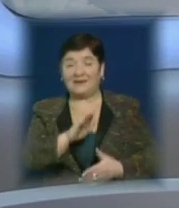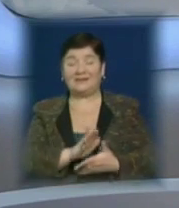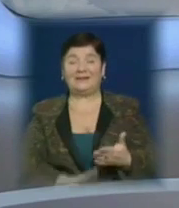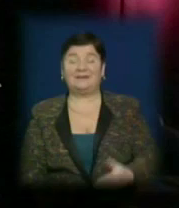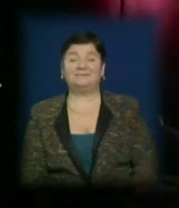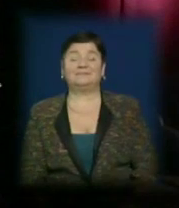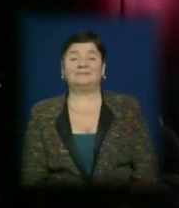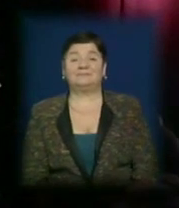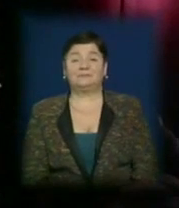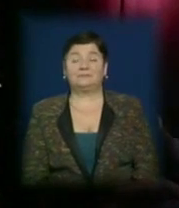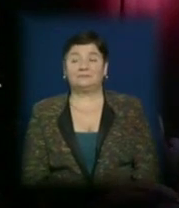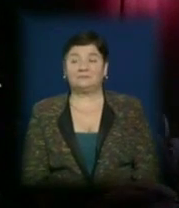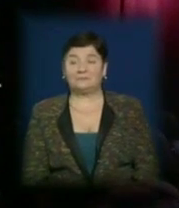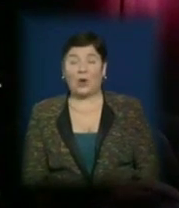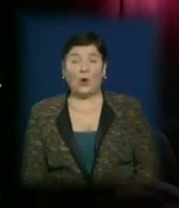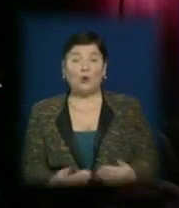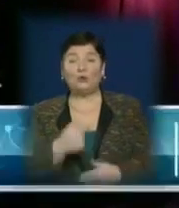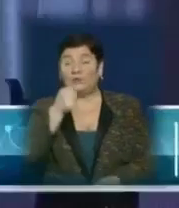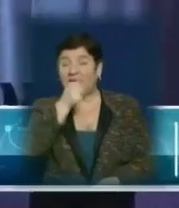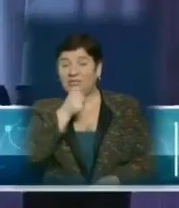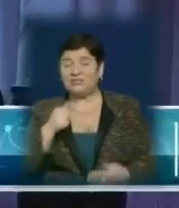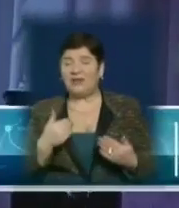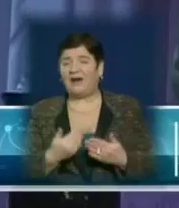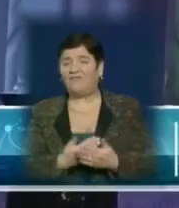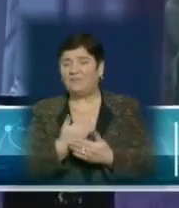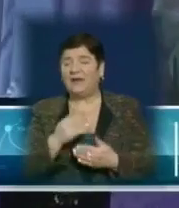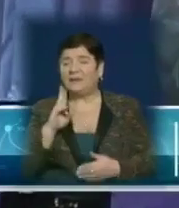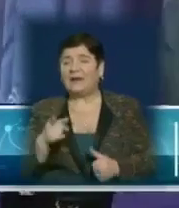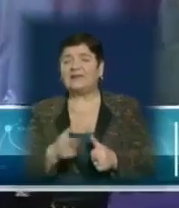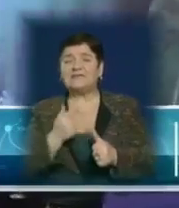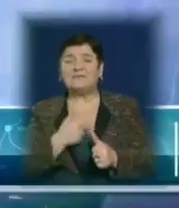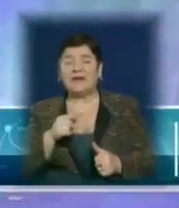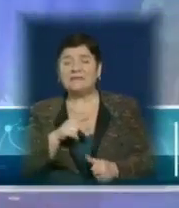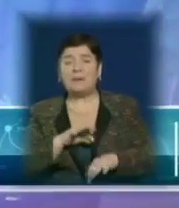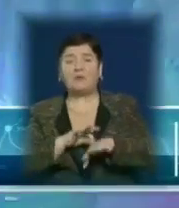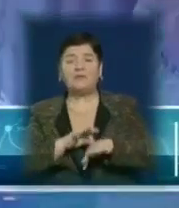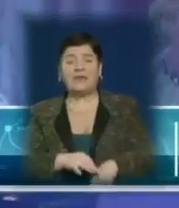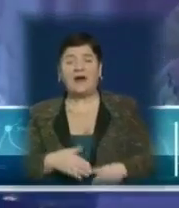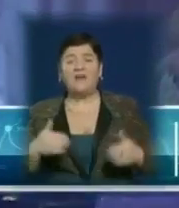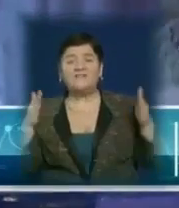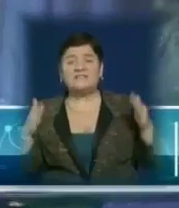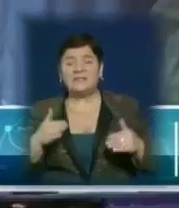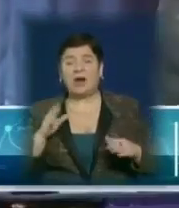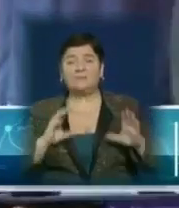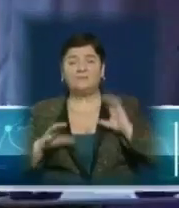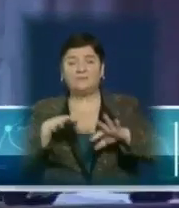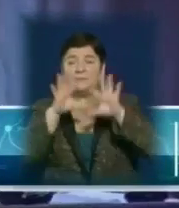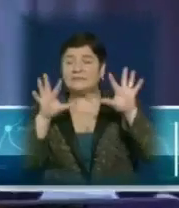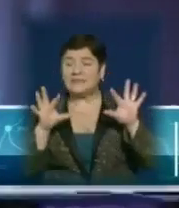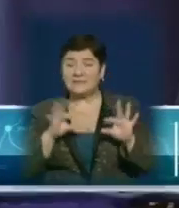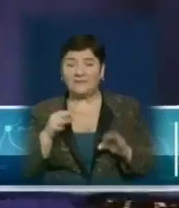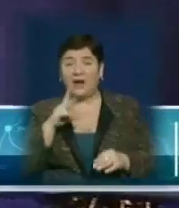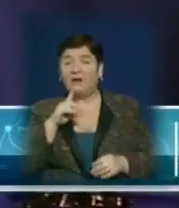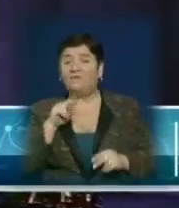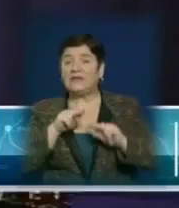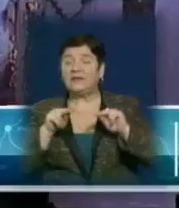Ножка. Новорічна феєрія. Саме так називається захід, який провели в стінах Ужгородського коледжу культури і мистецтв вихованці